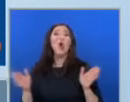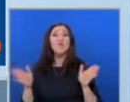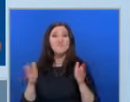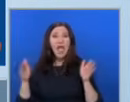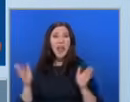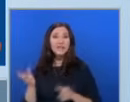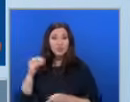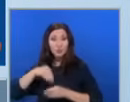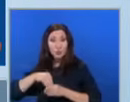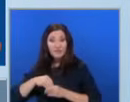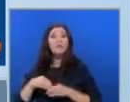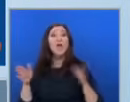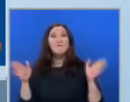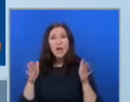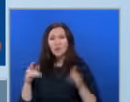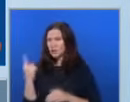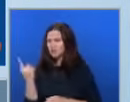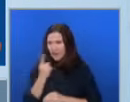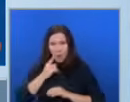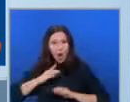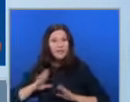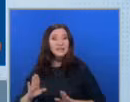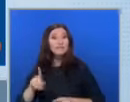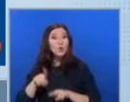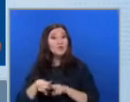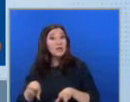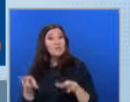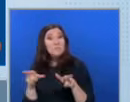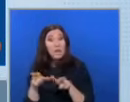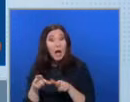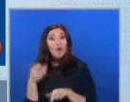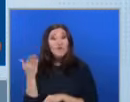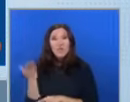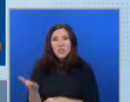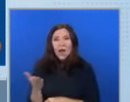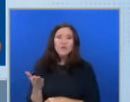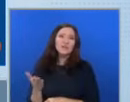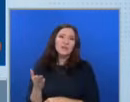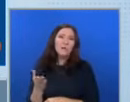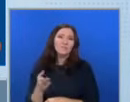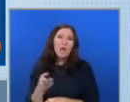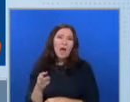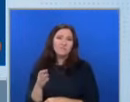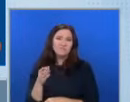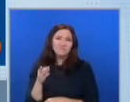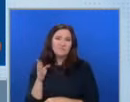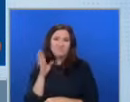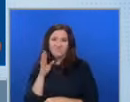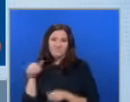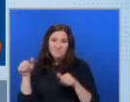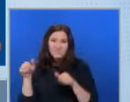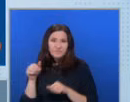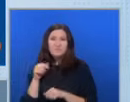Величие, и допълва, че Величие е само и единствено Ивелин Михайлов и неговата псевдоикономическа групировка